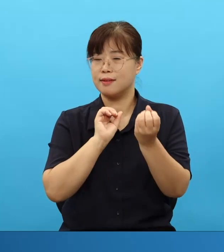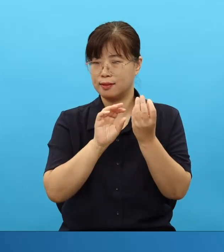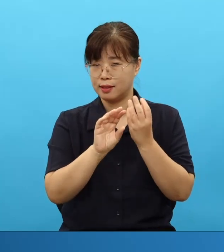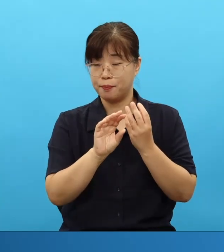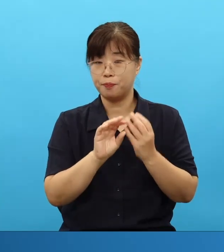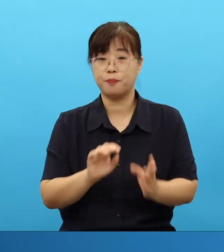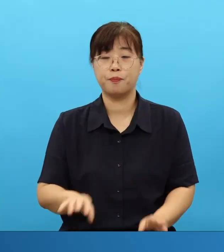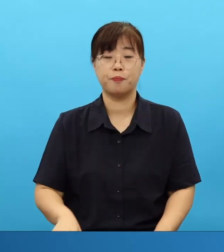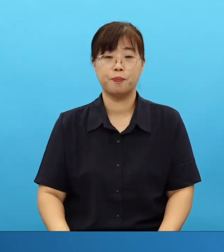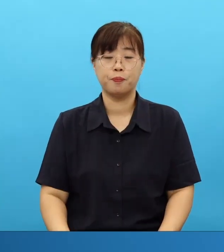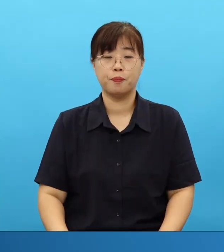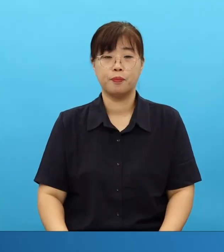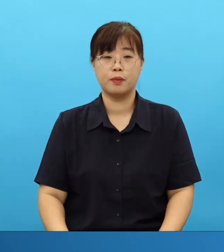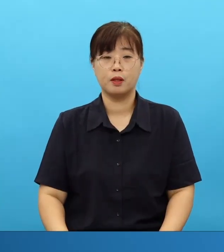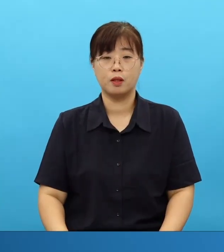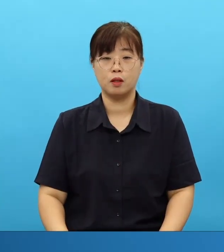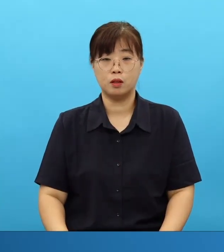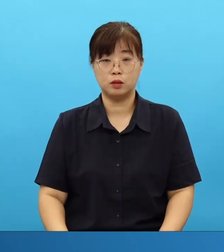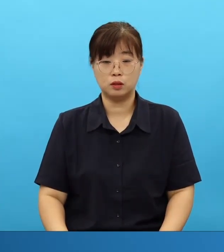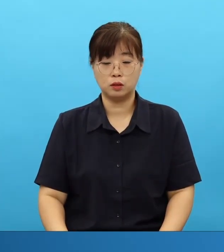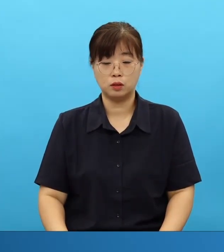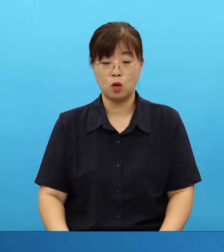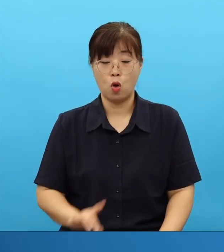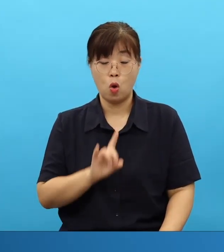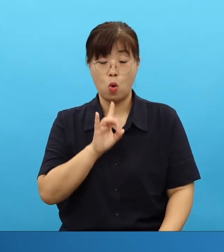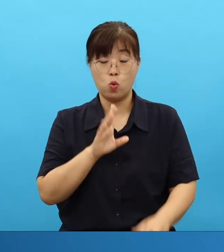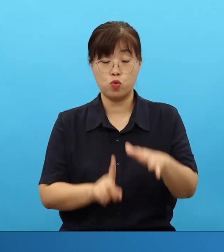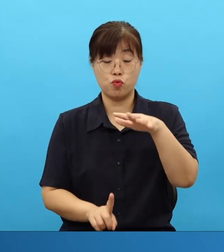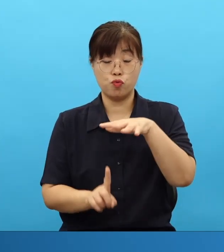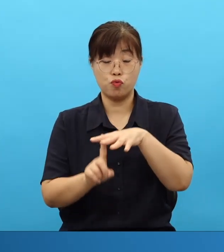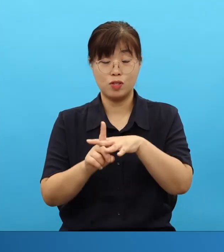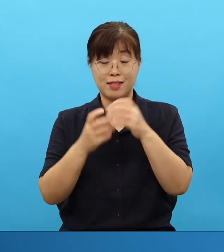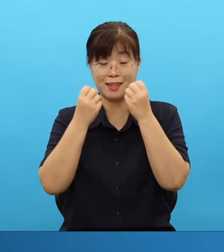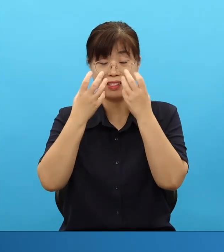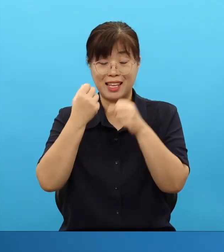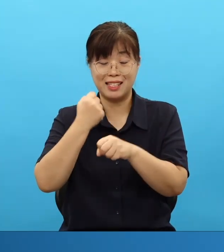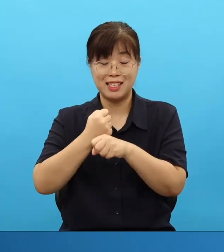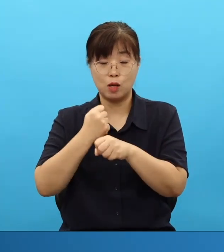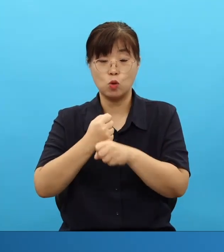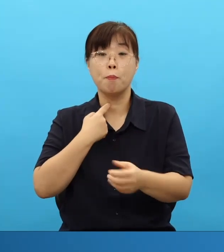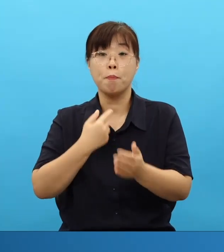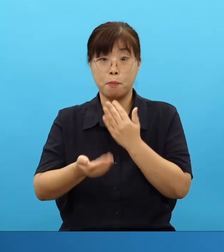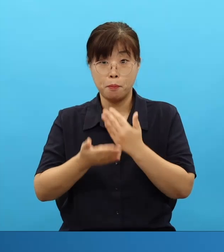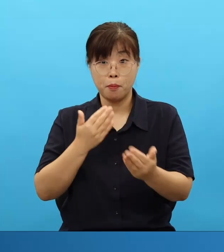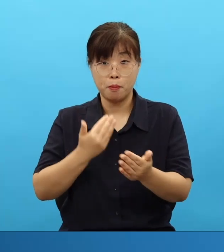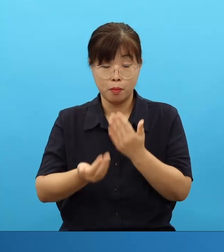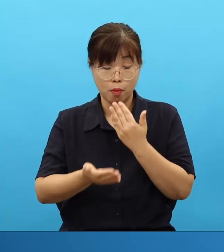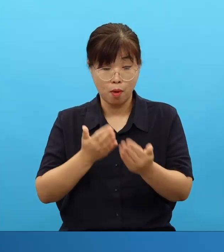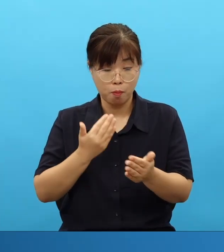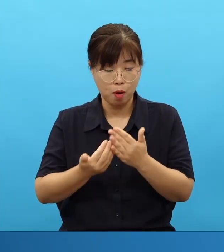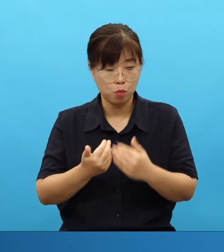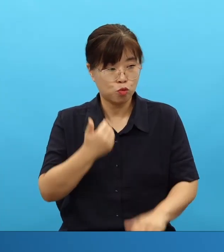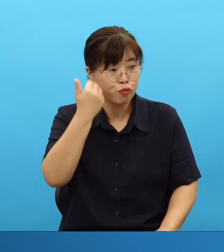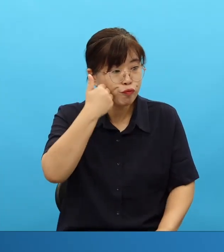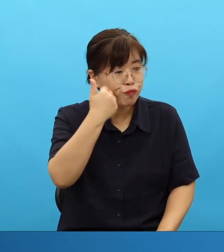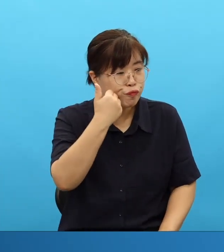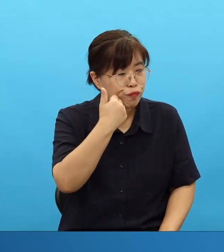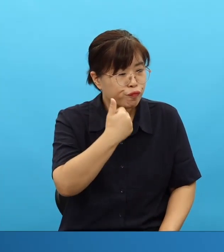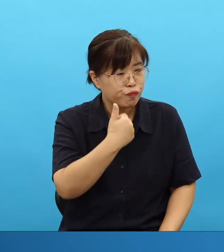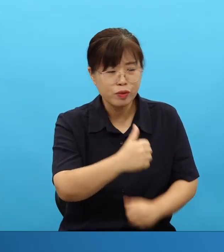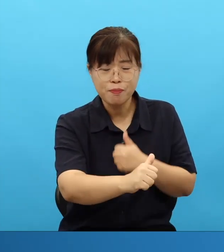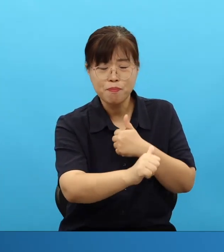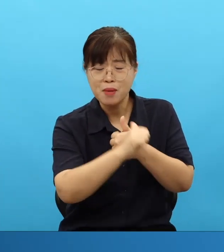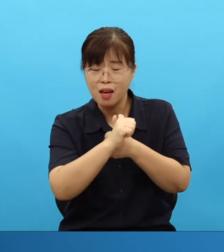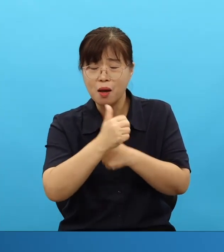방법입니다 아무도 이기지 못합니다 오늘 믿으시고 언약 잡으시기 바랍니다 여러분은